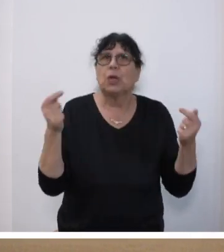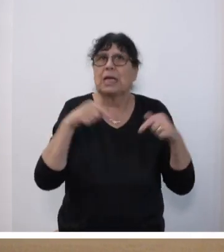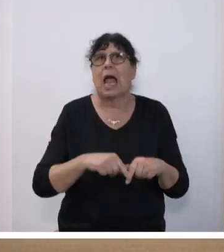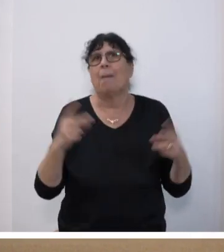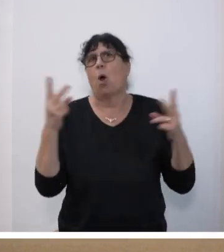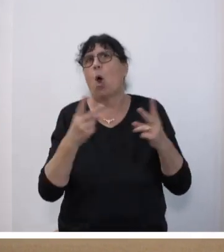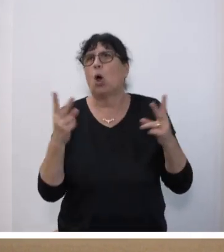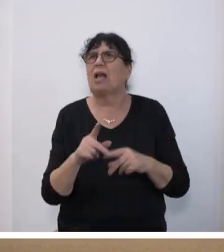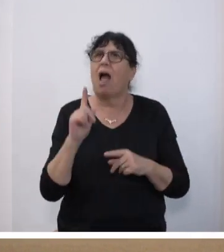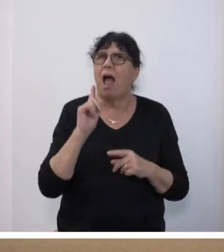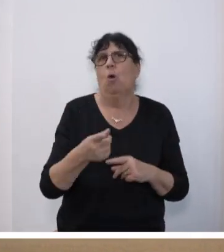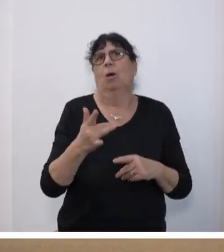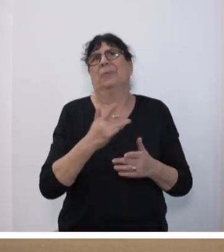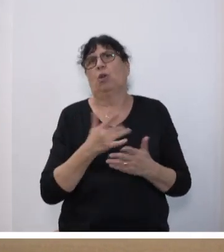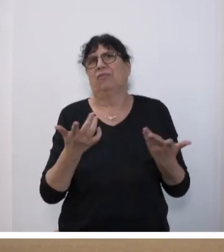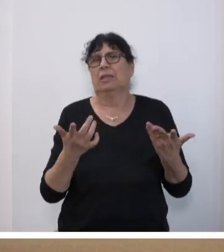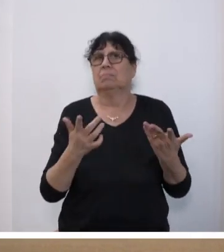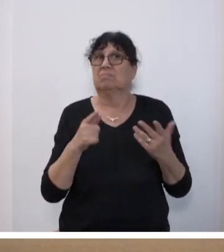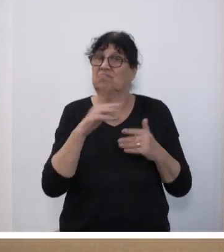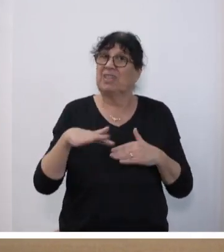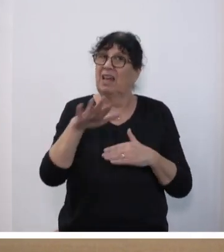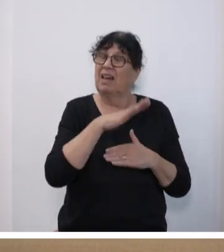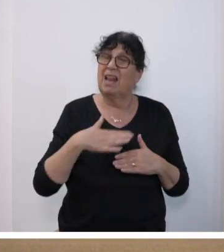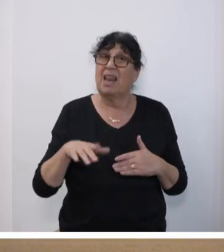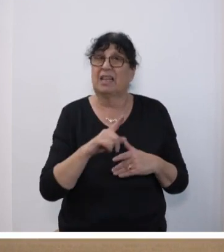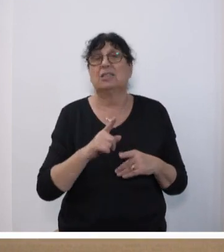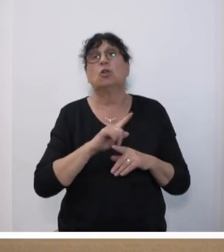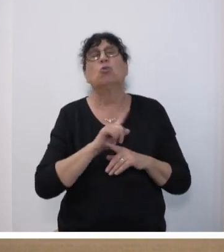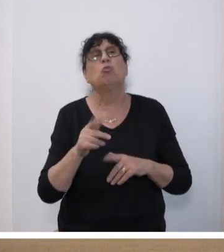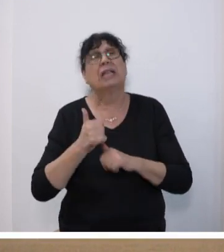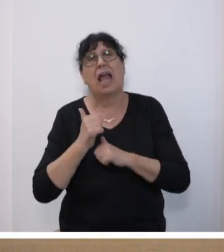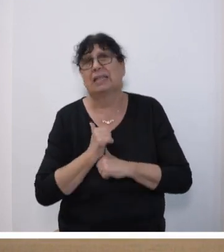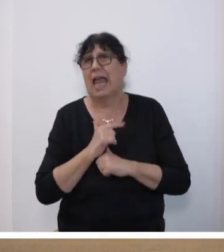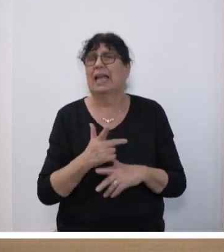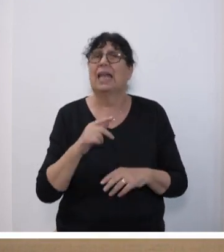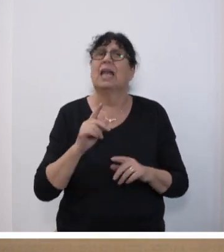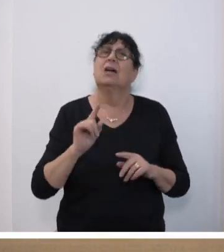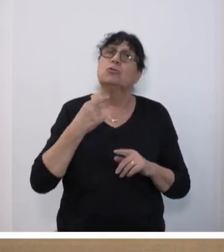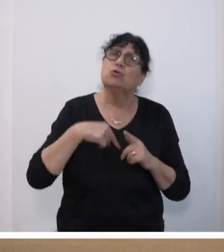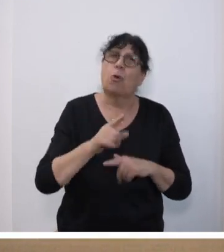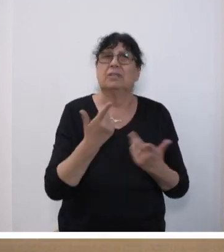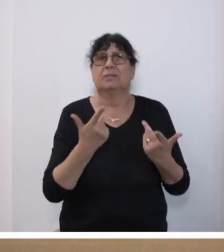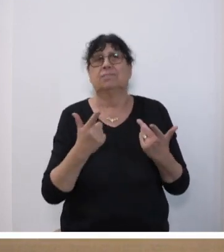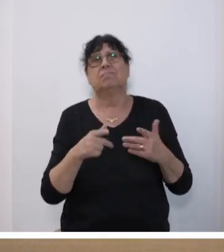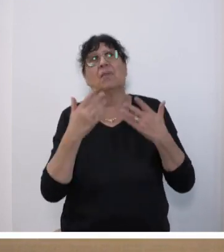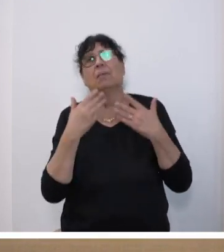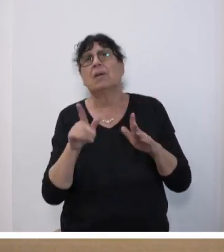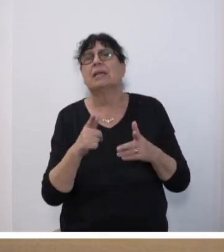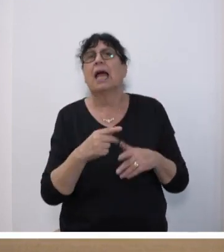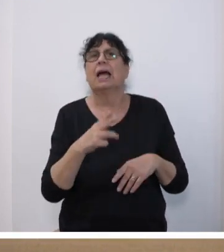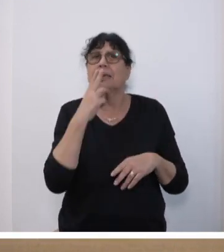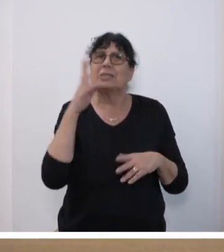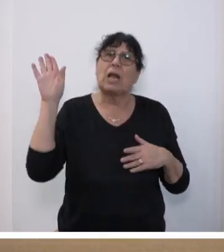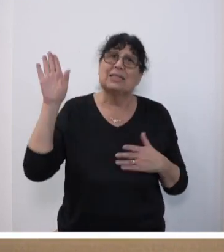Menschen. Dieses Land hatte unerträgliche Schuld auf sich geladen. Die Barbarei der